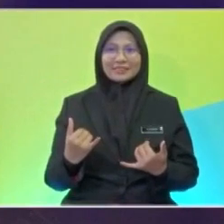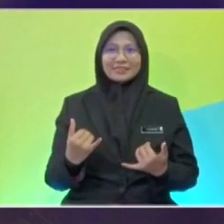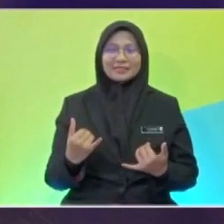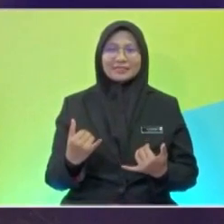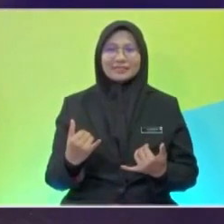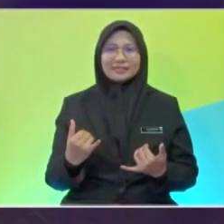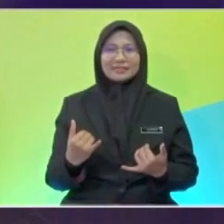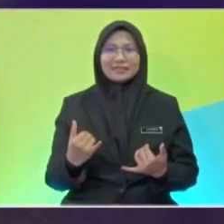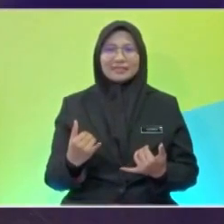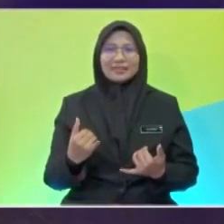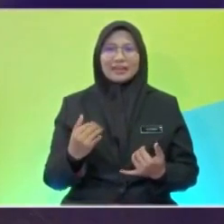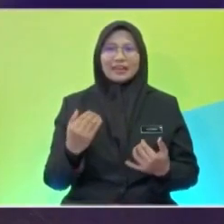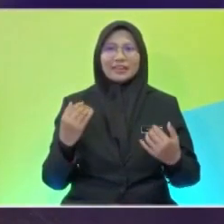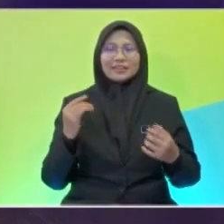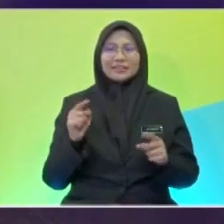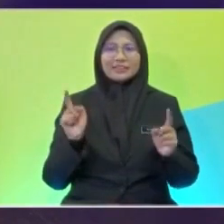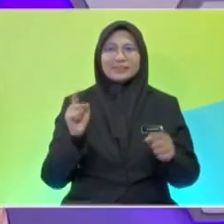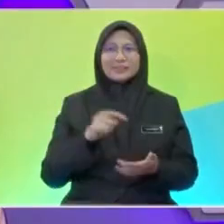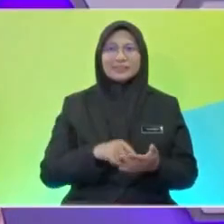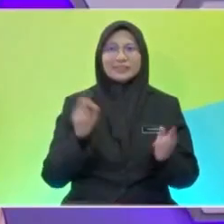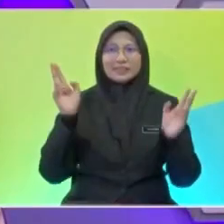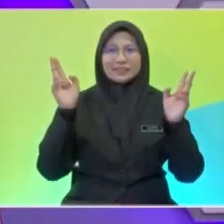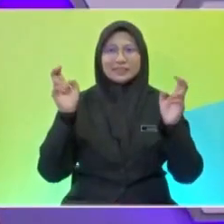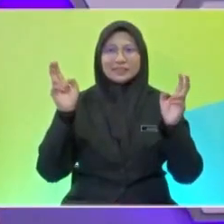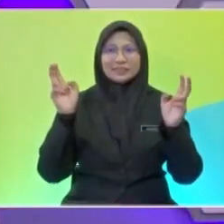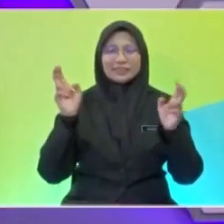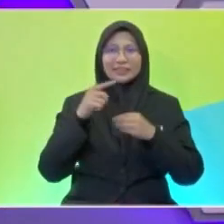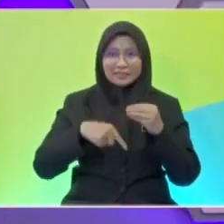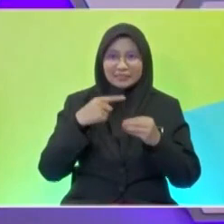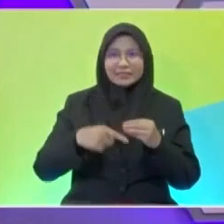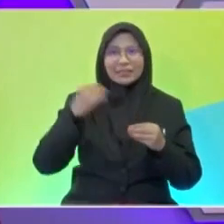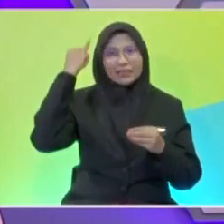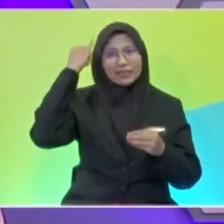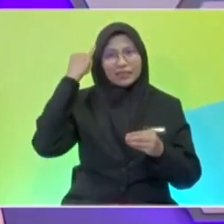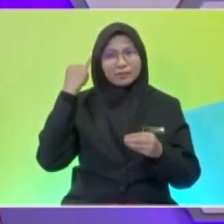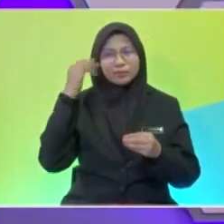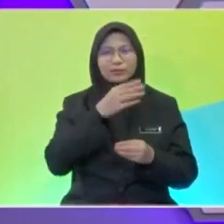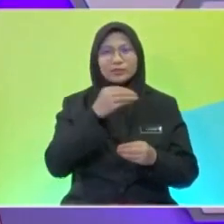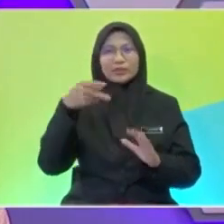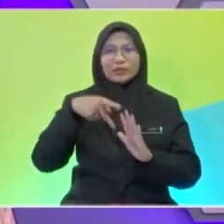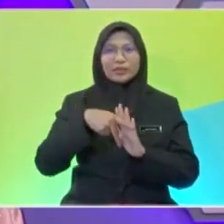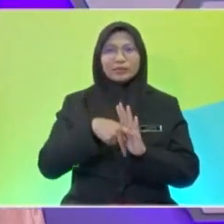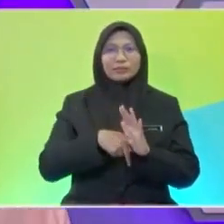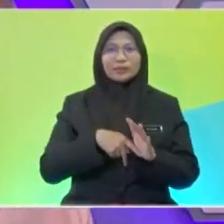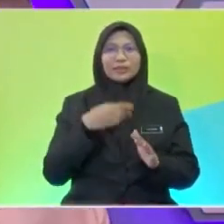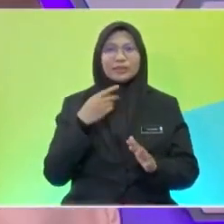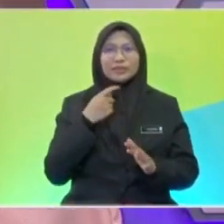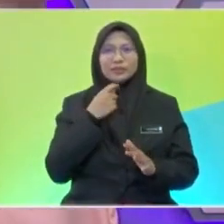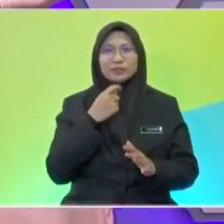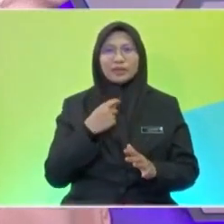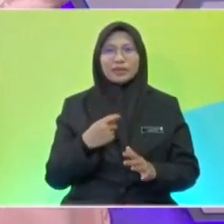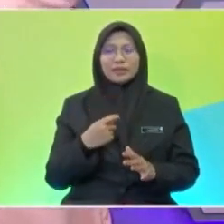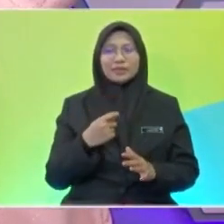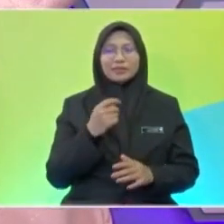yaitu ilmu tentang penuaan dan juga penjagaan perawatan warga emas Oke kita fokuskan pada eee